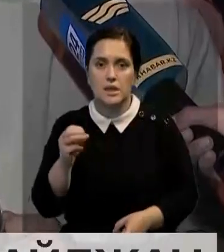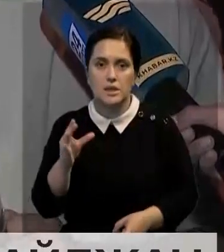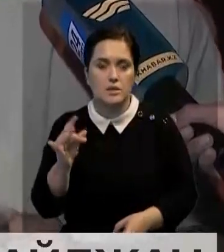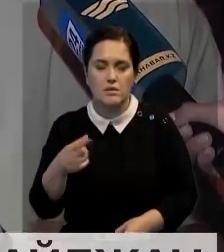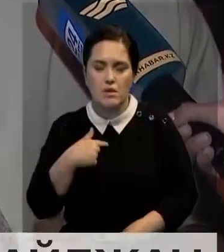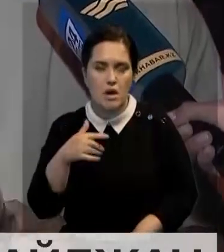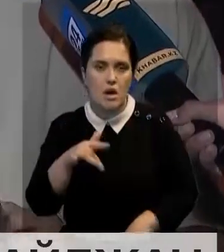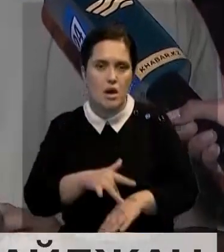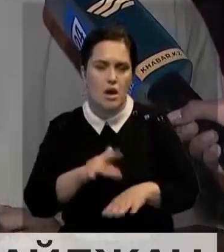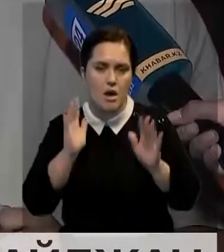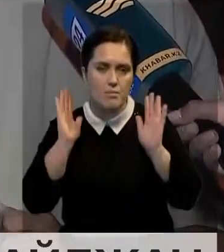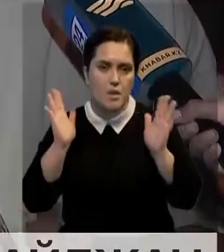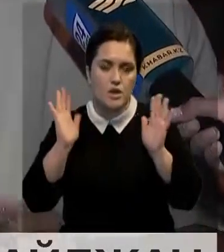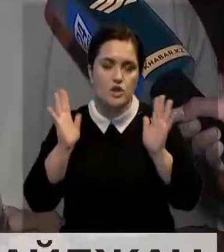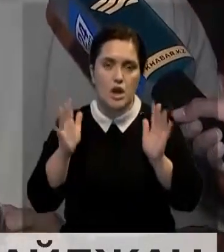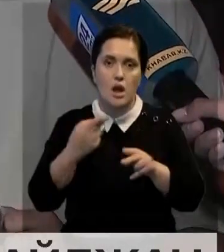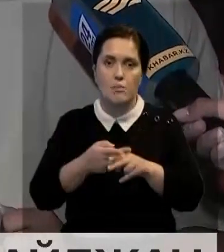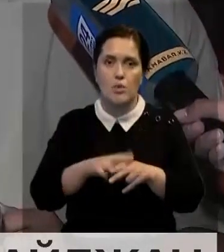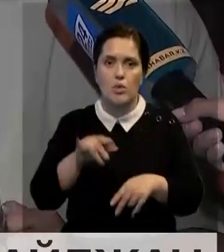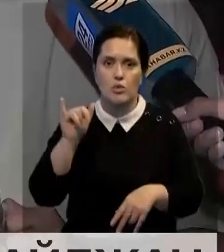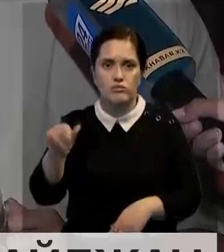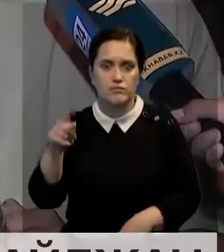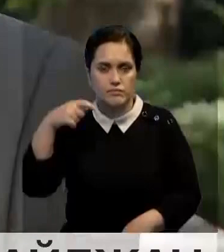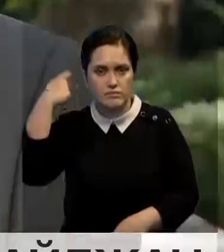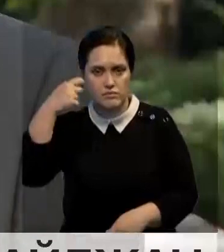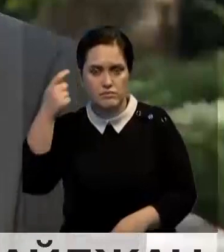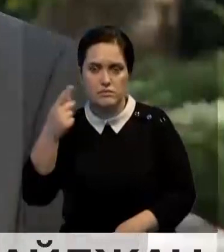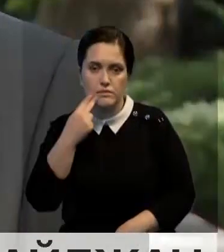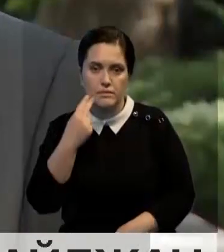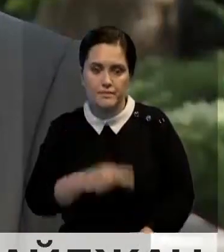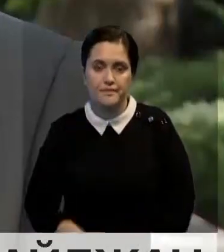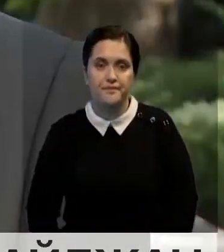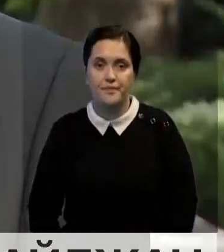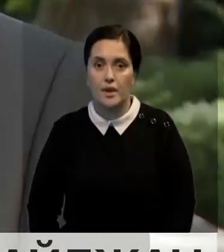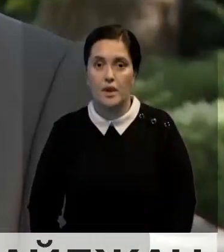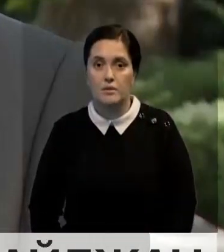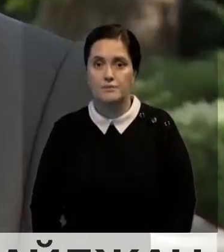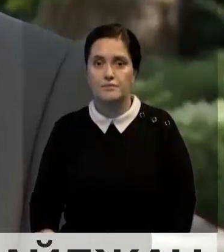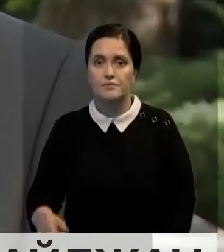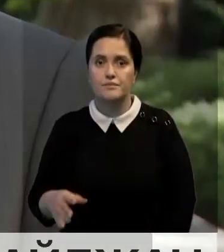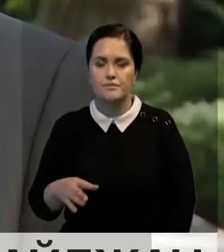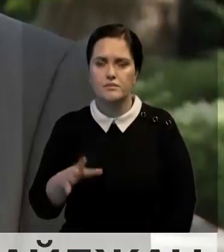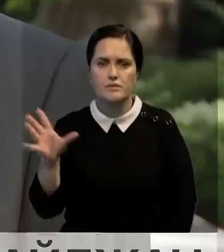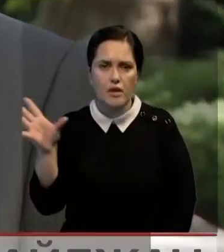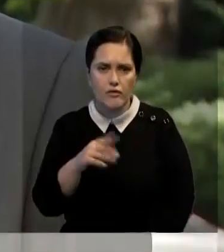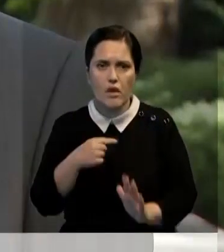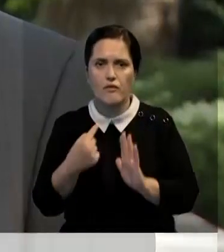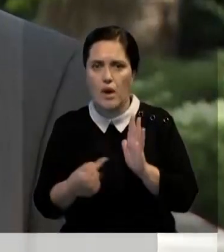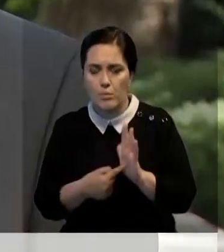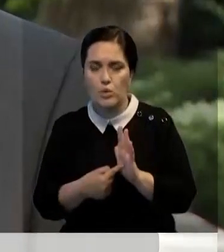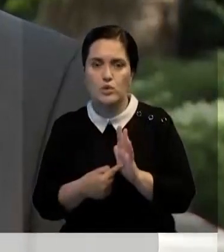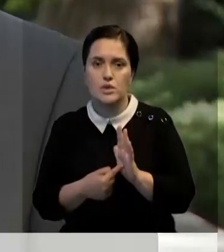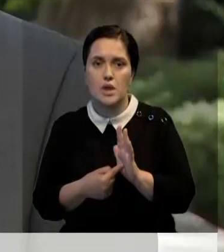обожаю. Да, талант у вас снимать эти фильмы. Практически нет ни одного вопроса, по которому